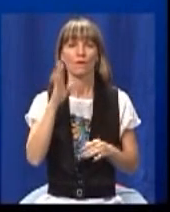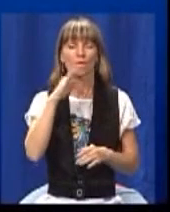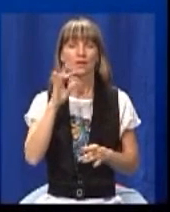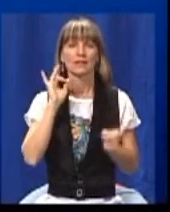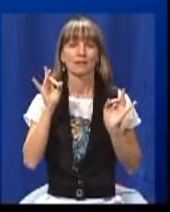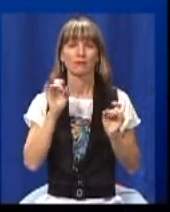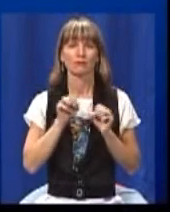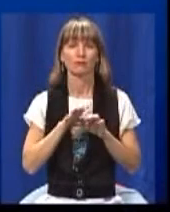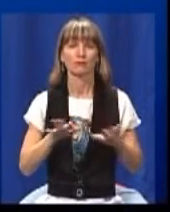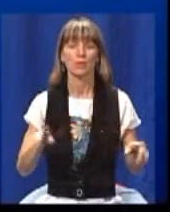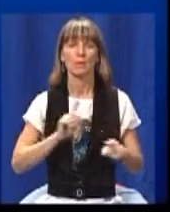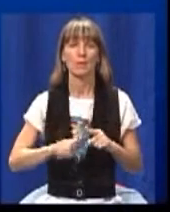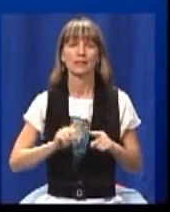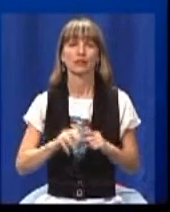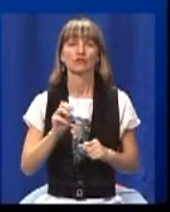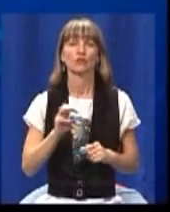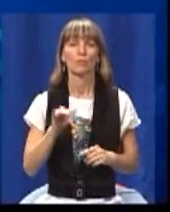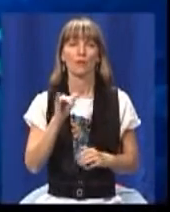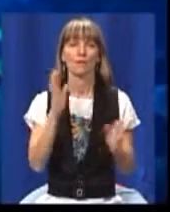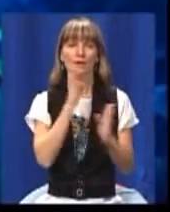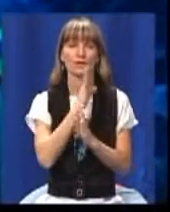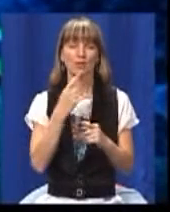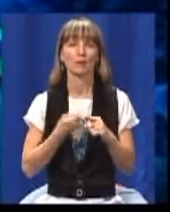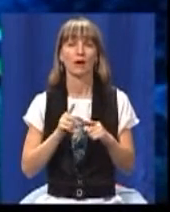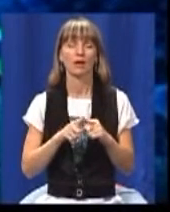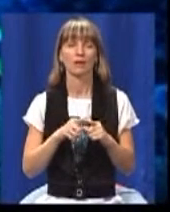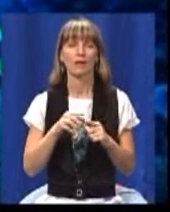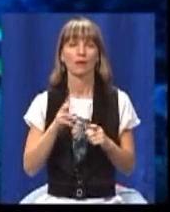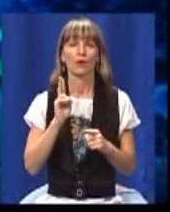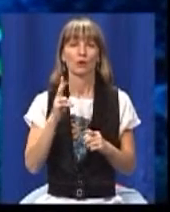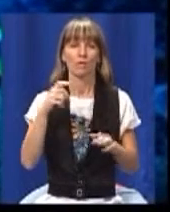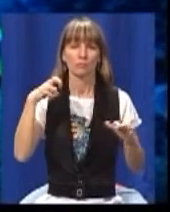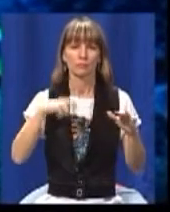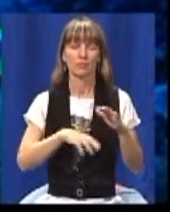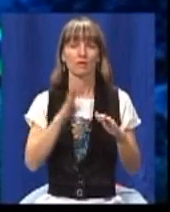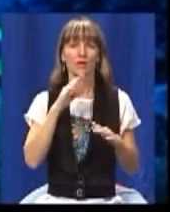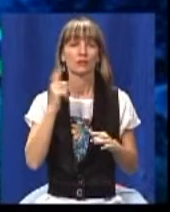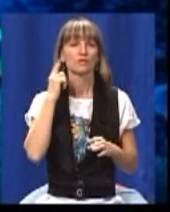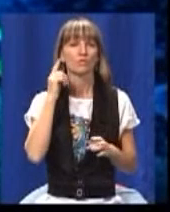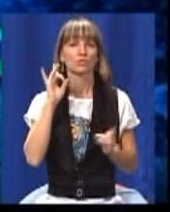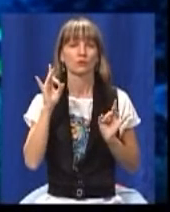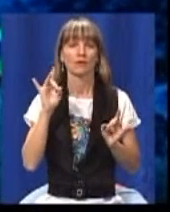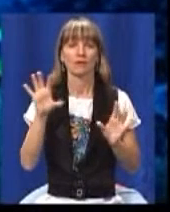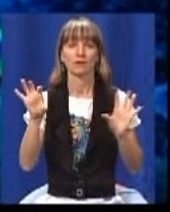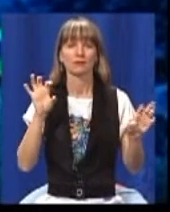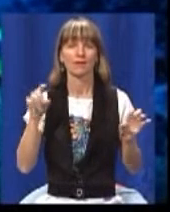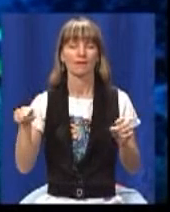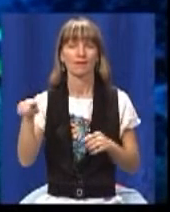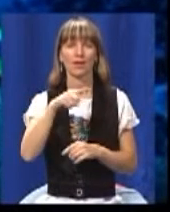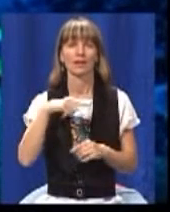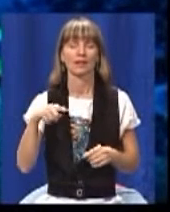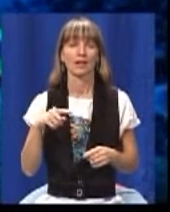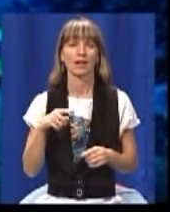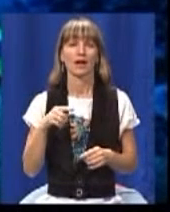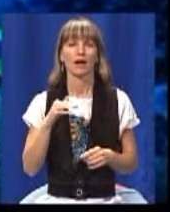поширюються майже в 5 разів швидше, ніж у повітрі. Тому аквалангістам здається, що звуки чуються з усіх боків відразу.